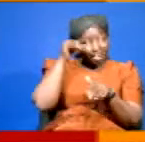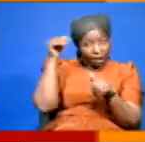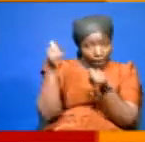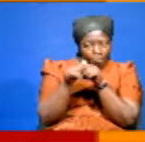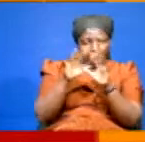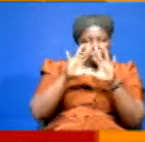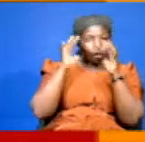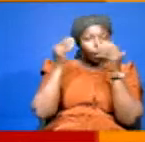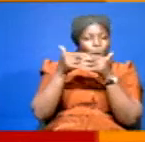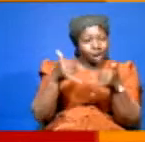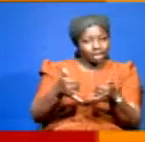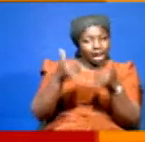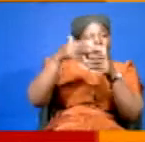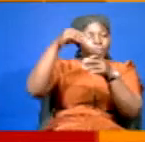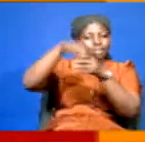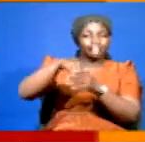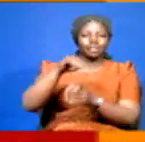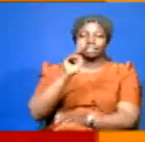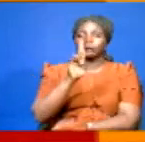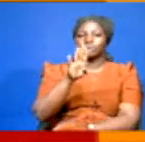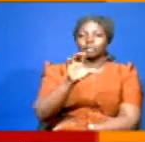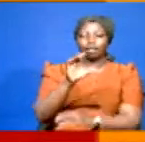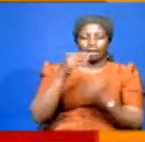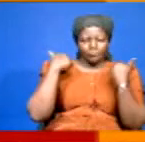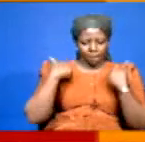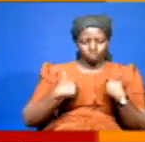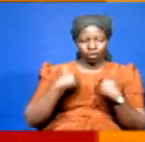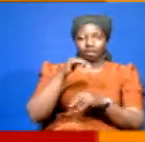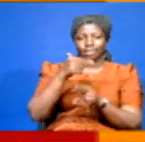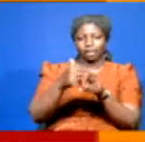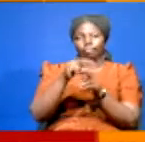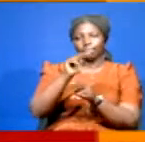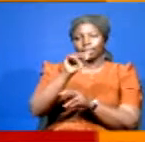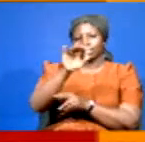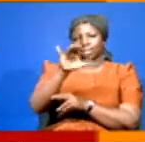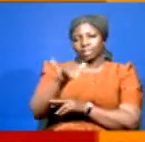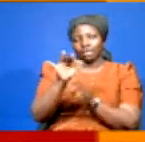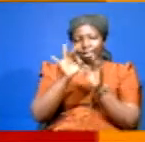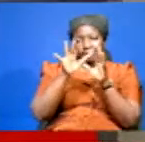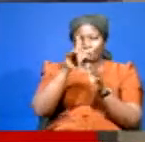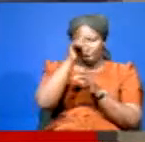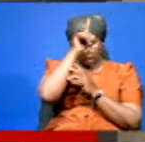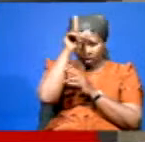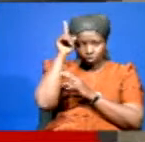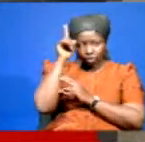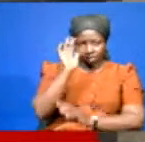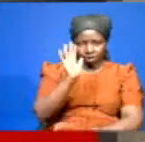KBC. Mimi naitwa Nancy Okware, mfasiri kwa upande wa ishara ni Lucy Mwaura. Kwaheri.